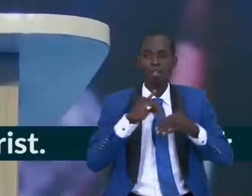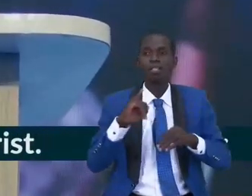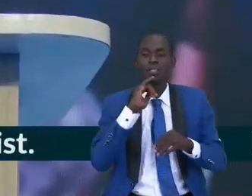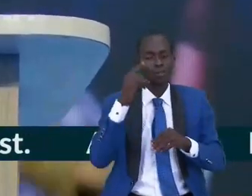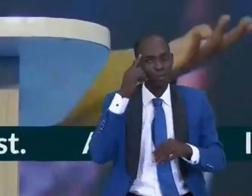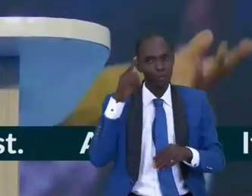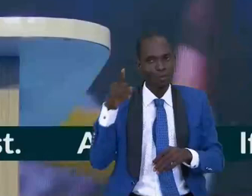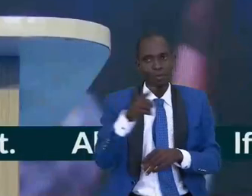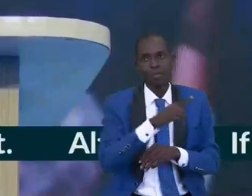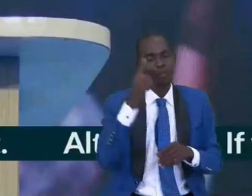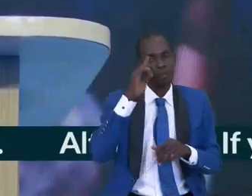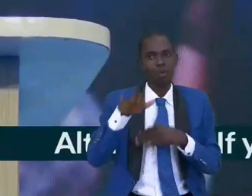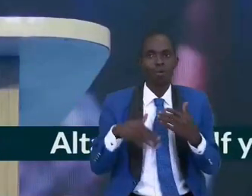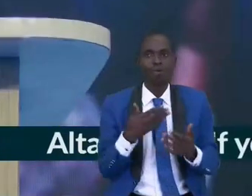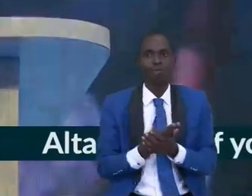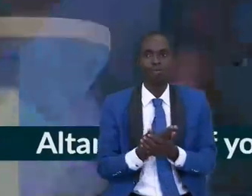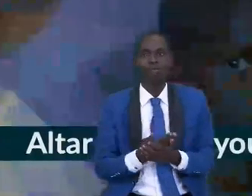miracles de guérison partout.